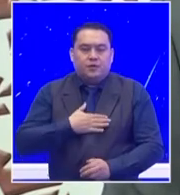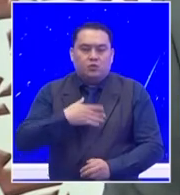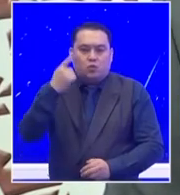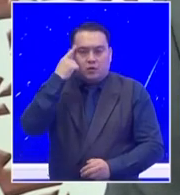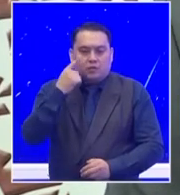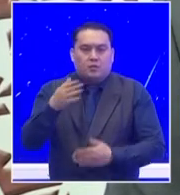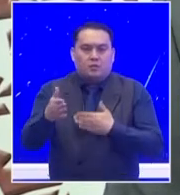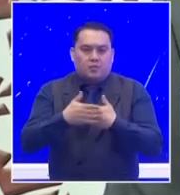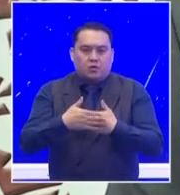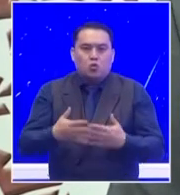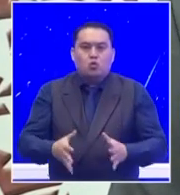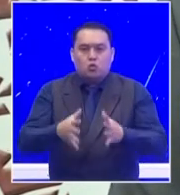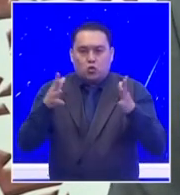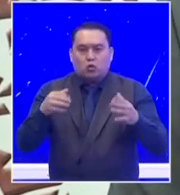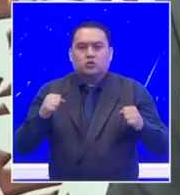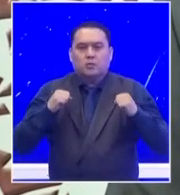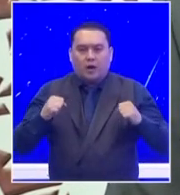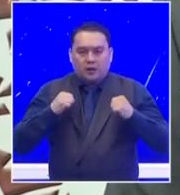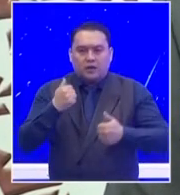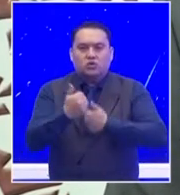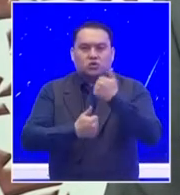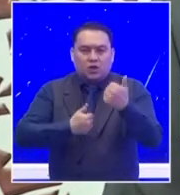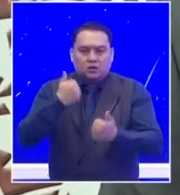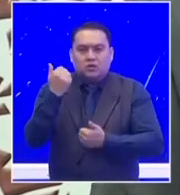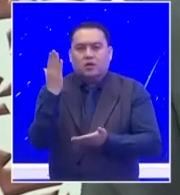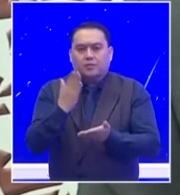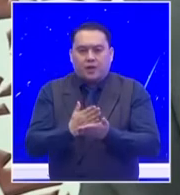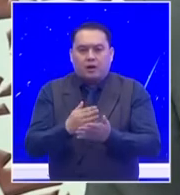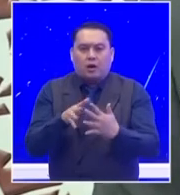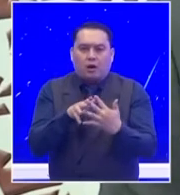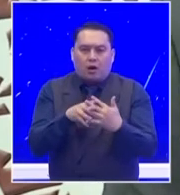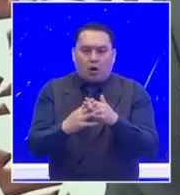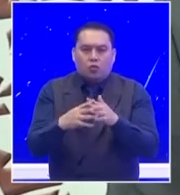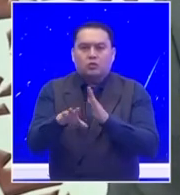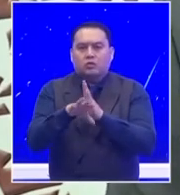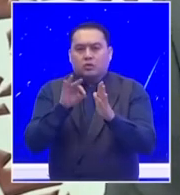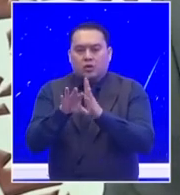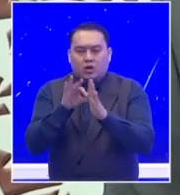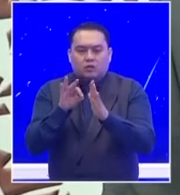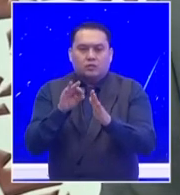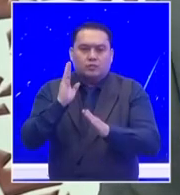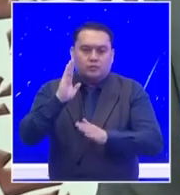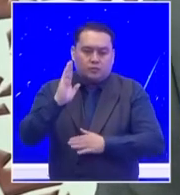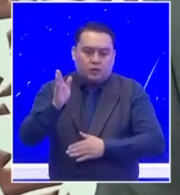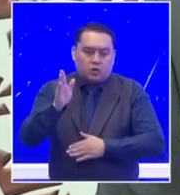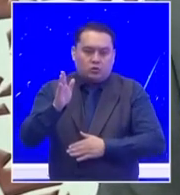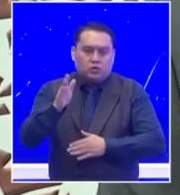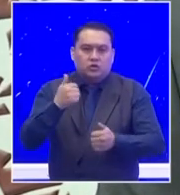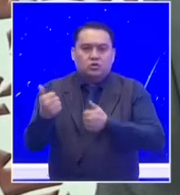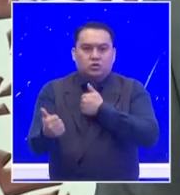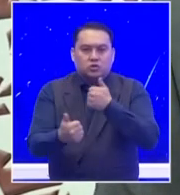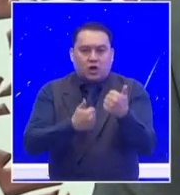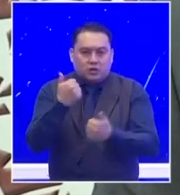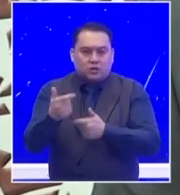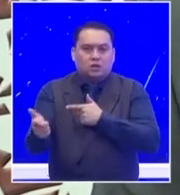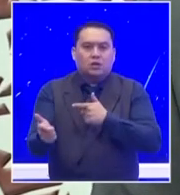үлкен жарыстар бар. Спартакиада биыл, ауыл ойындары, соған іріктеу болды. Әзірден сол жарысқа дайын болса екен